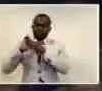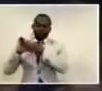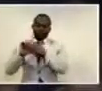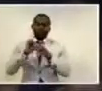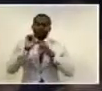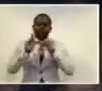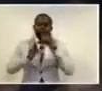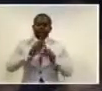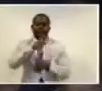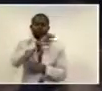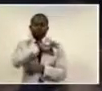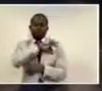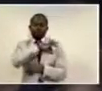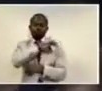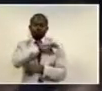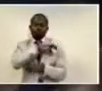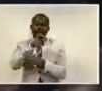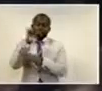abantu barunguka kurusha.